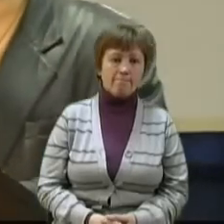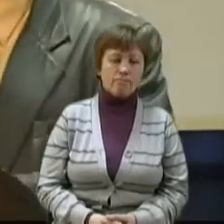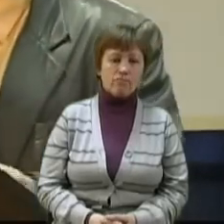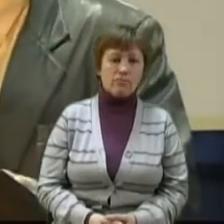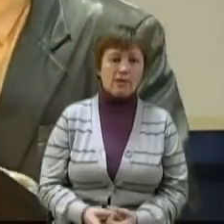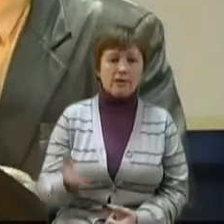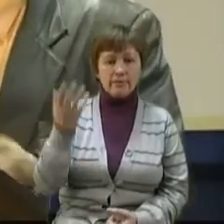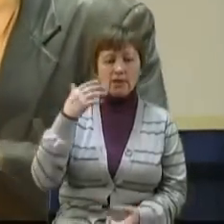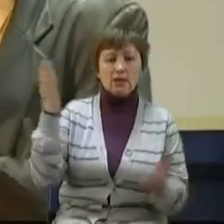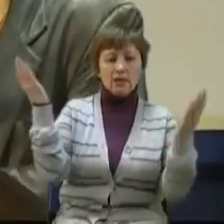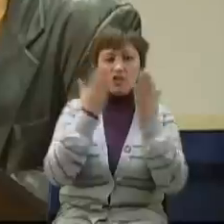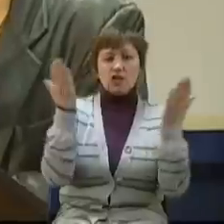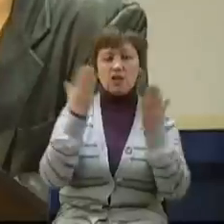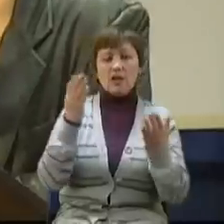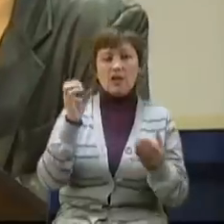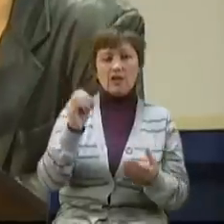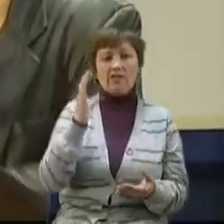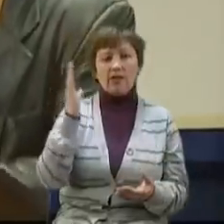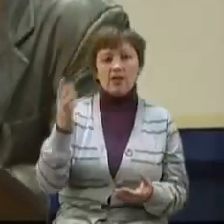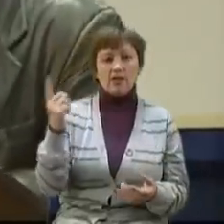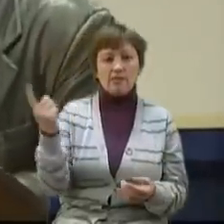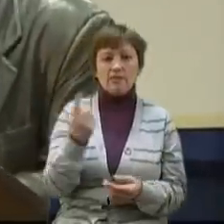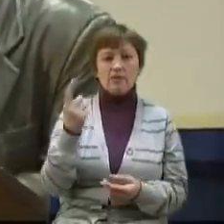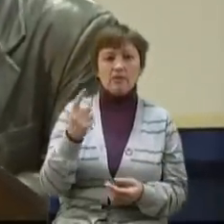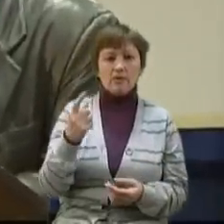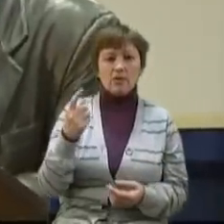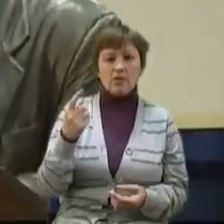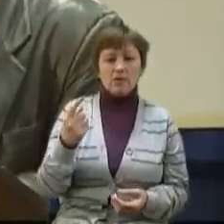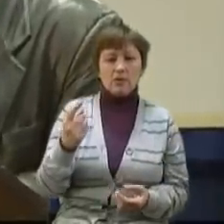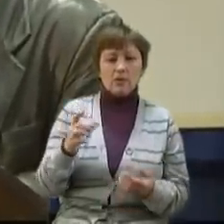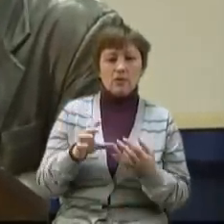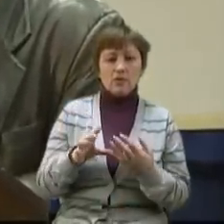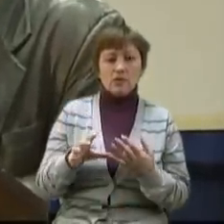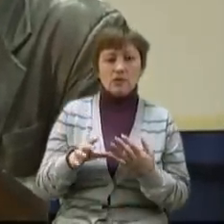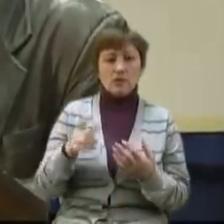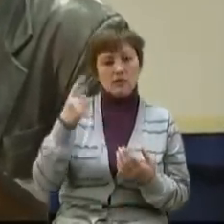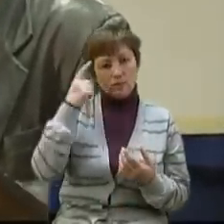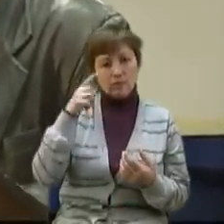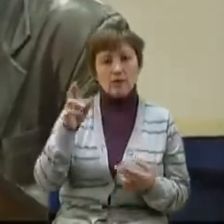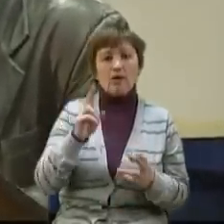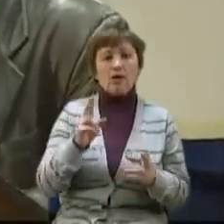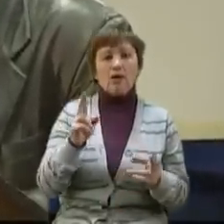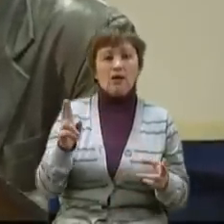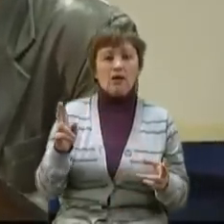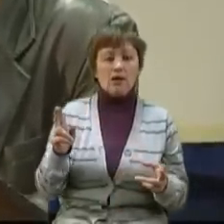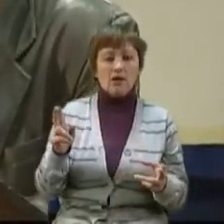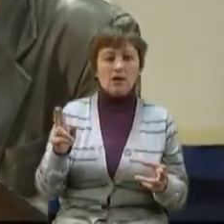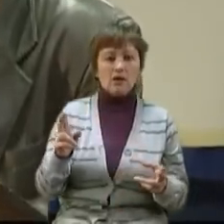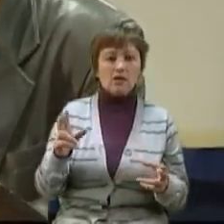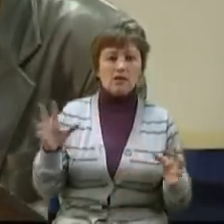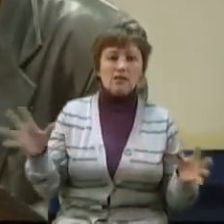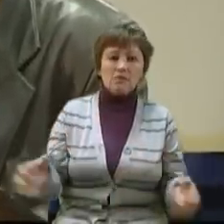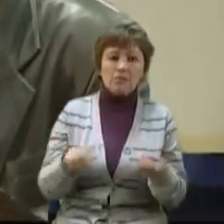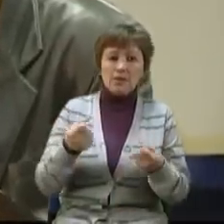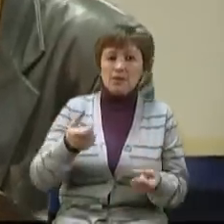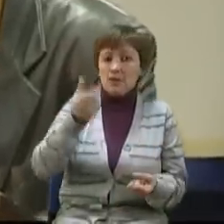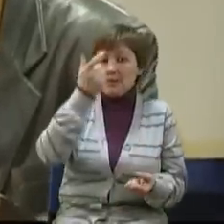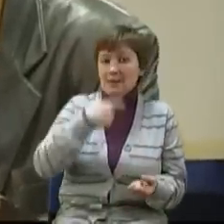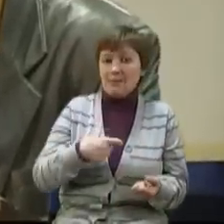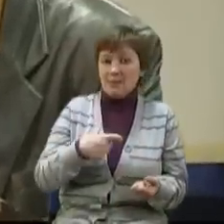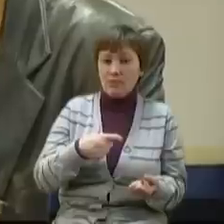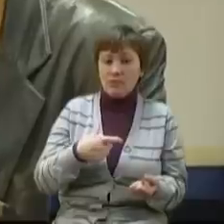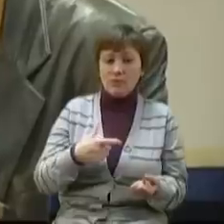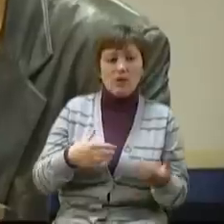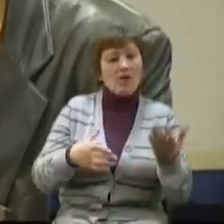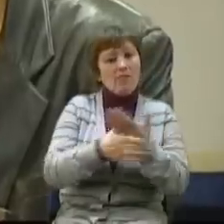Когда я читаю Евангелие, я в первую очередь, конечно, думаю, как спастись самому и как